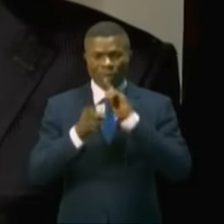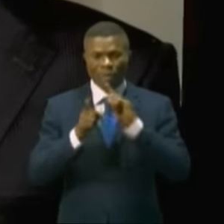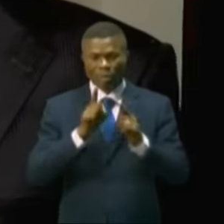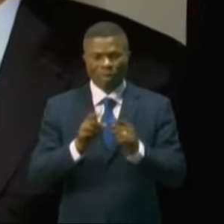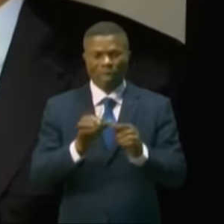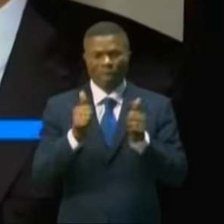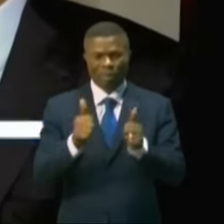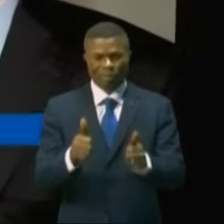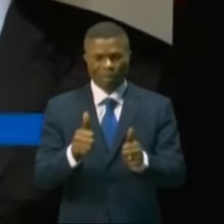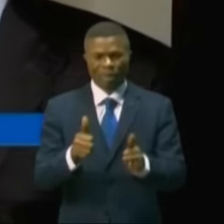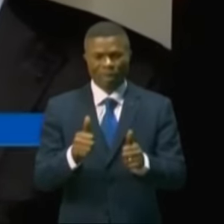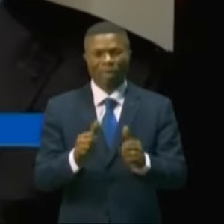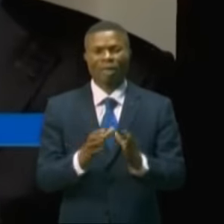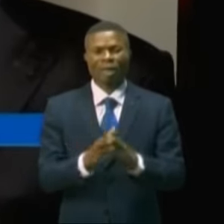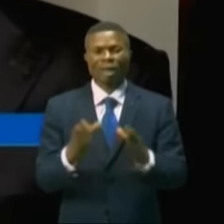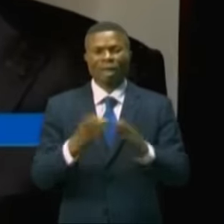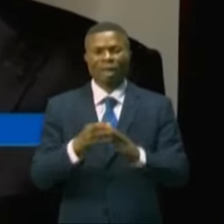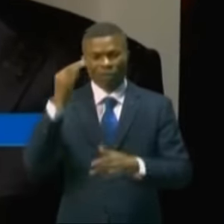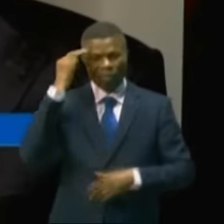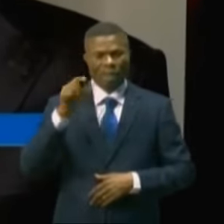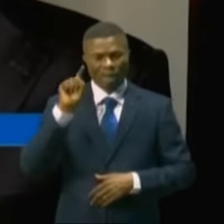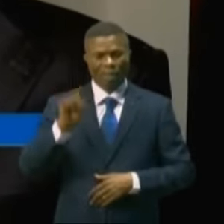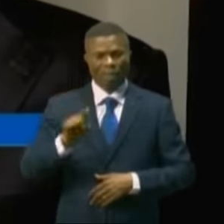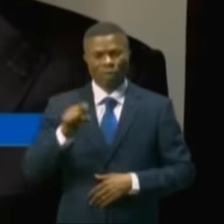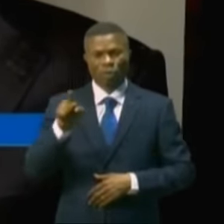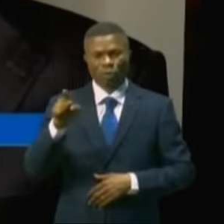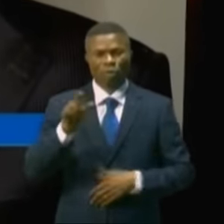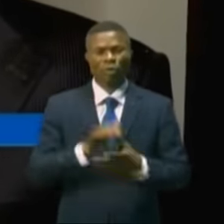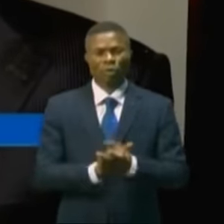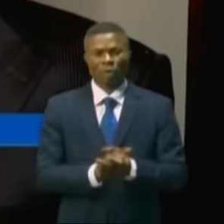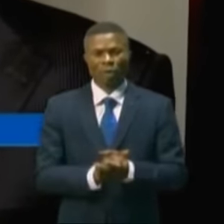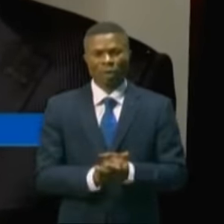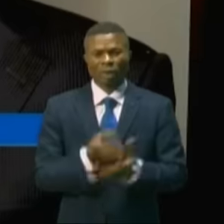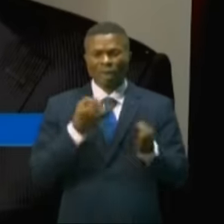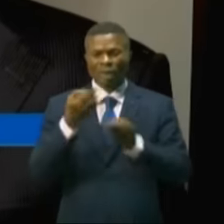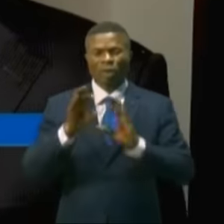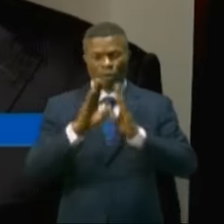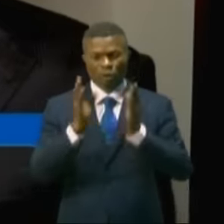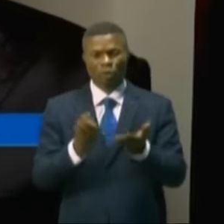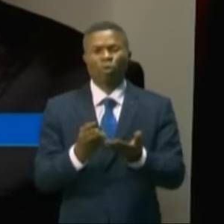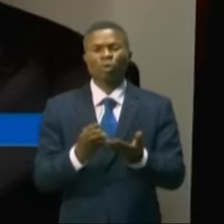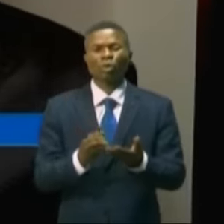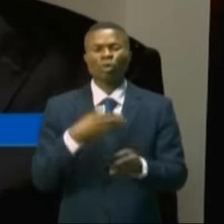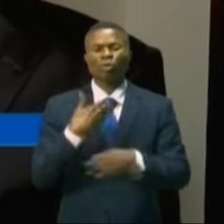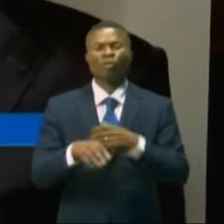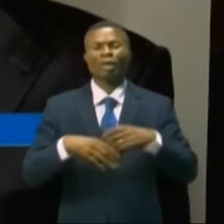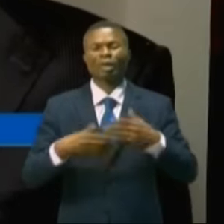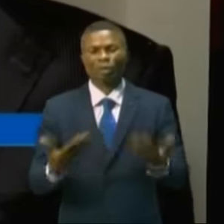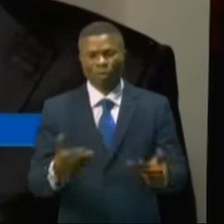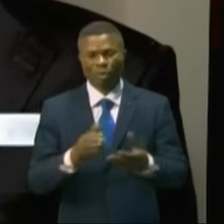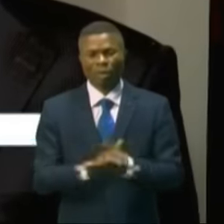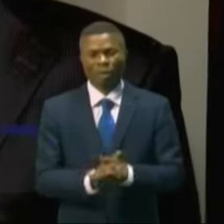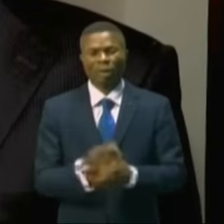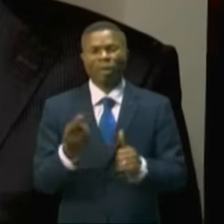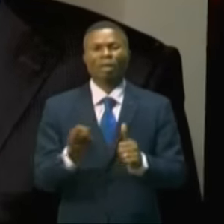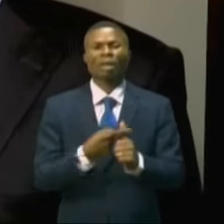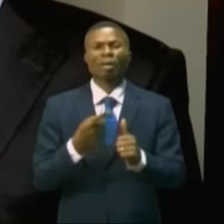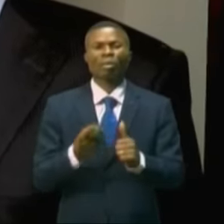très fructueux qui s'est déroulé autour surtout des trois sujets. Donc premièrement,